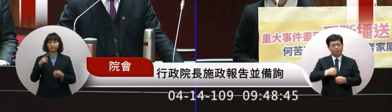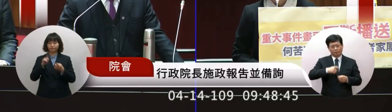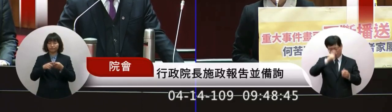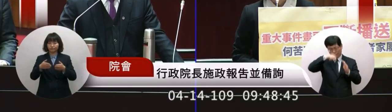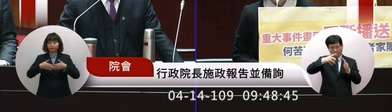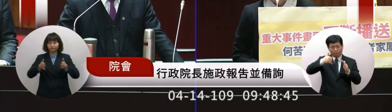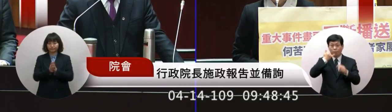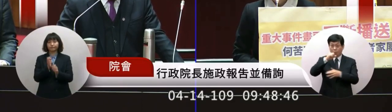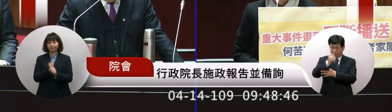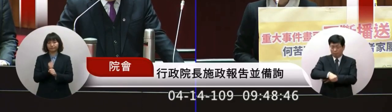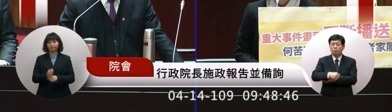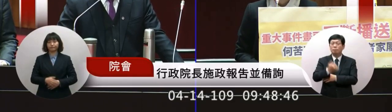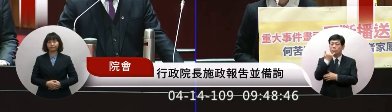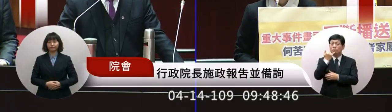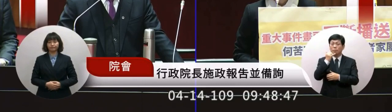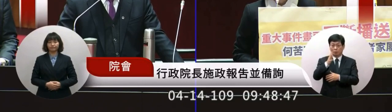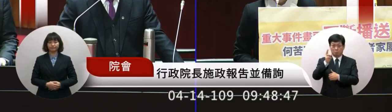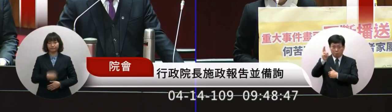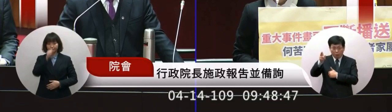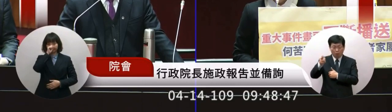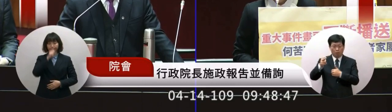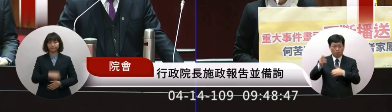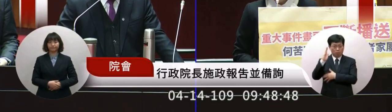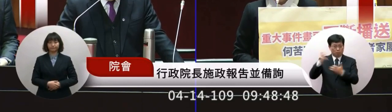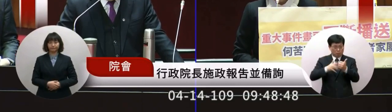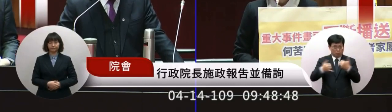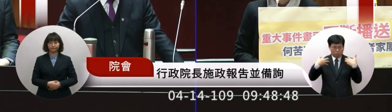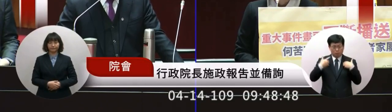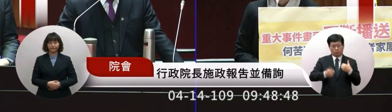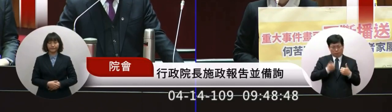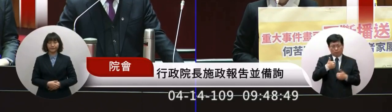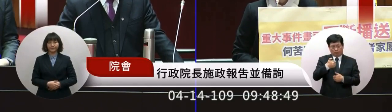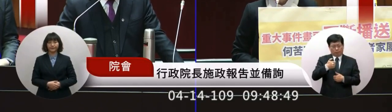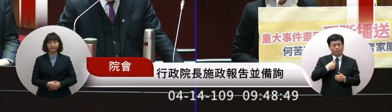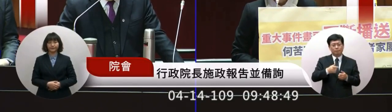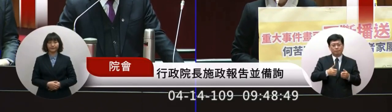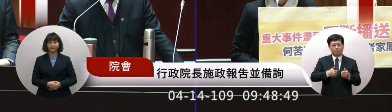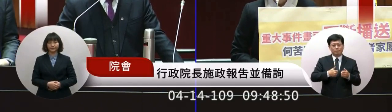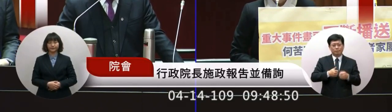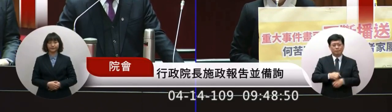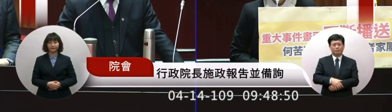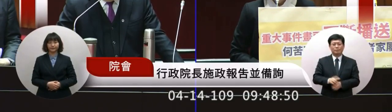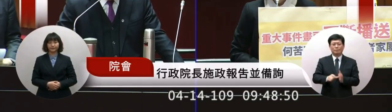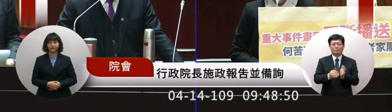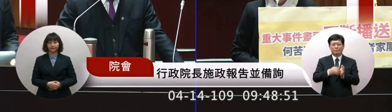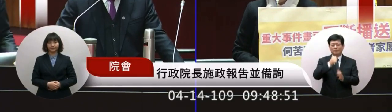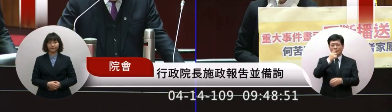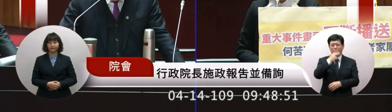院长的承诺说，如果有政委能够指派政委来协助这样的案件，我们非常乐见其成，也非常